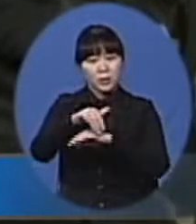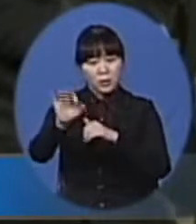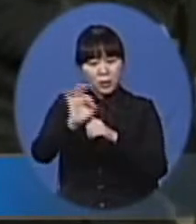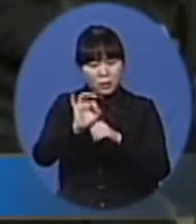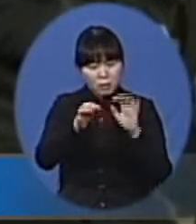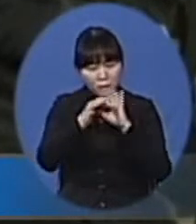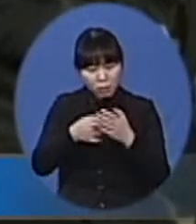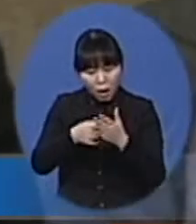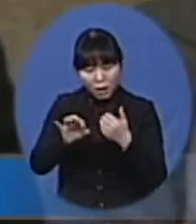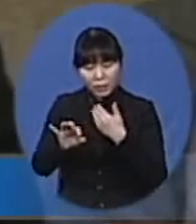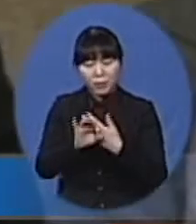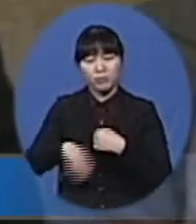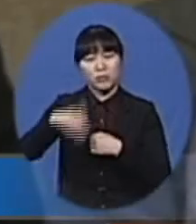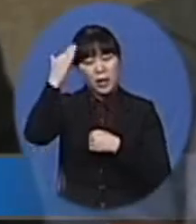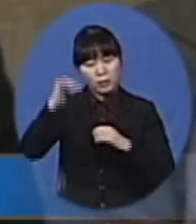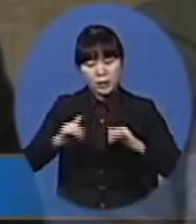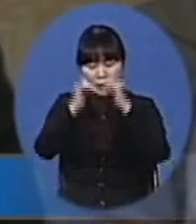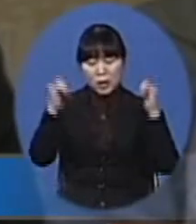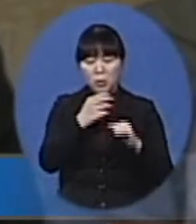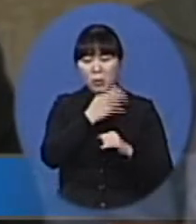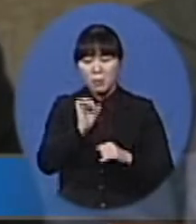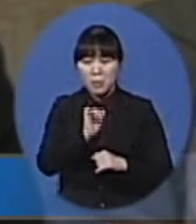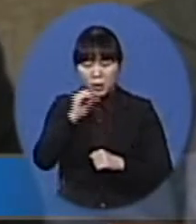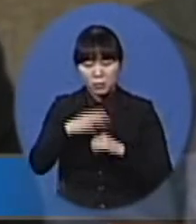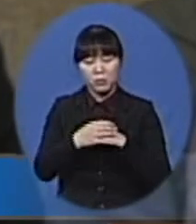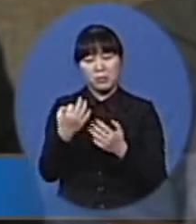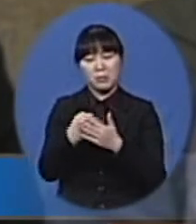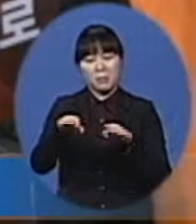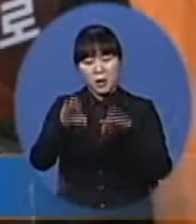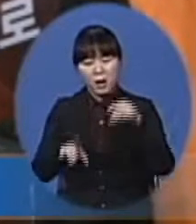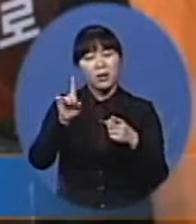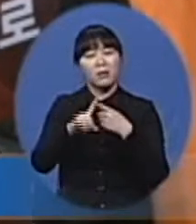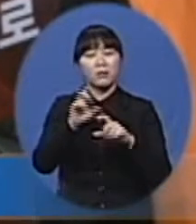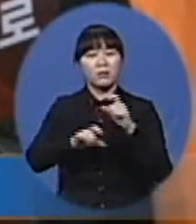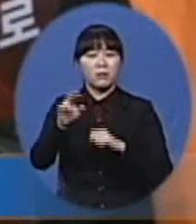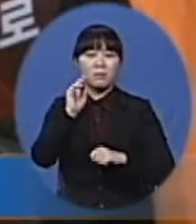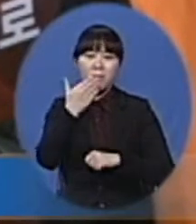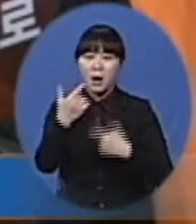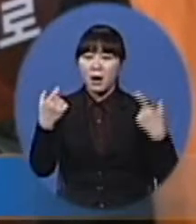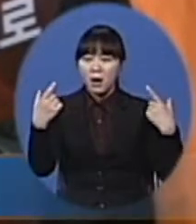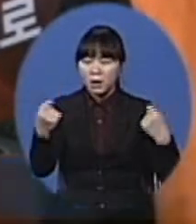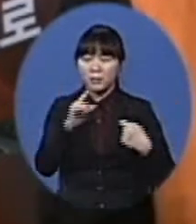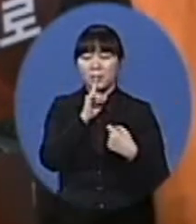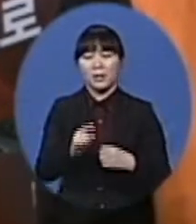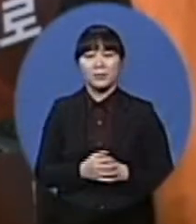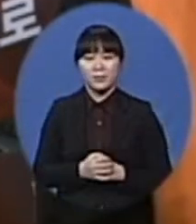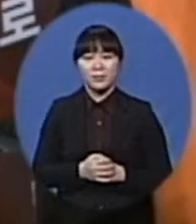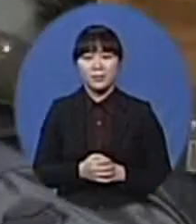계속해서 유지한다면 우리 사회의 노후 빈곤과 소득 불평등은 더욱 심화될 수밖에 없다고